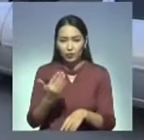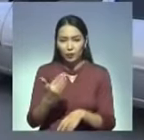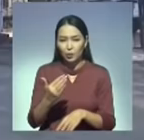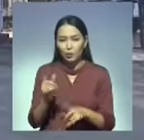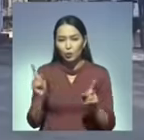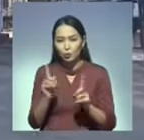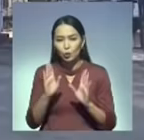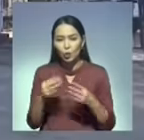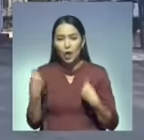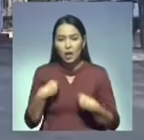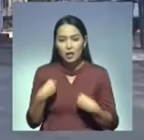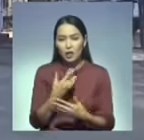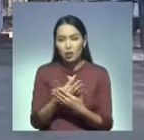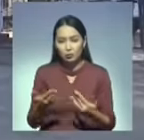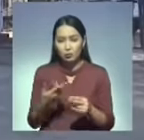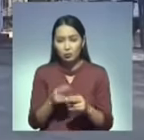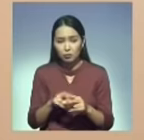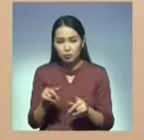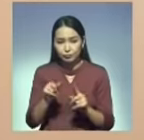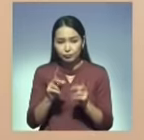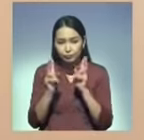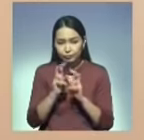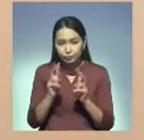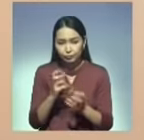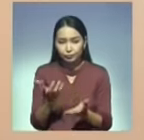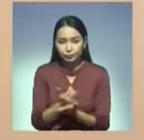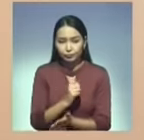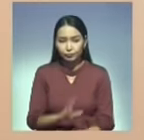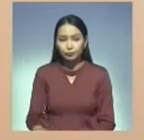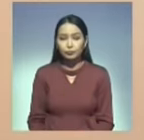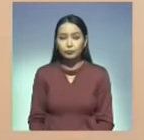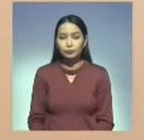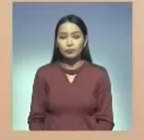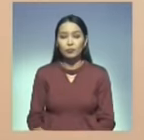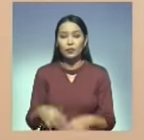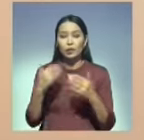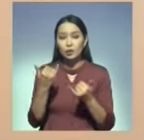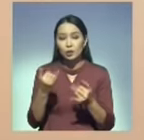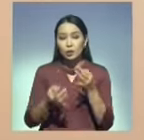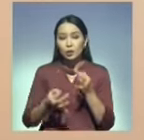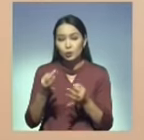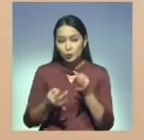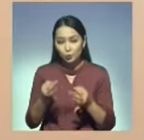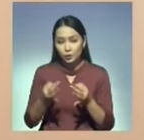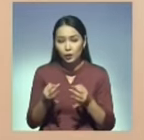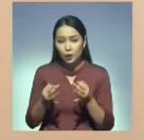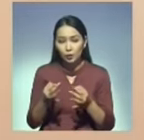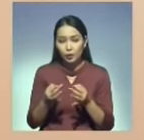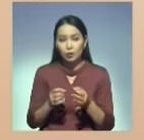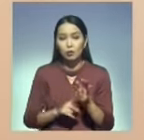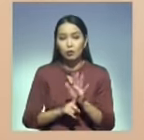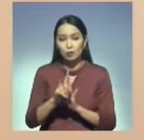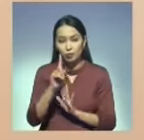сожгла одежду Дильнос, сообщают стражи порядка. В данное время досудебное расследование проводит Следственное